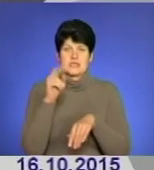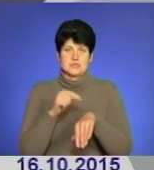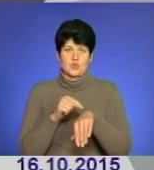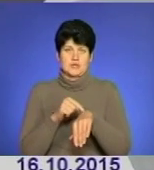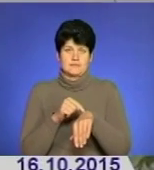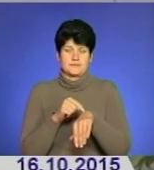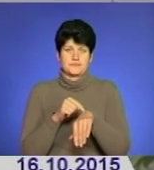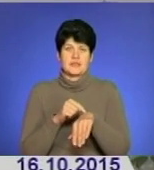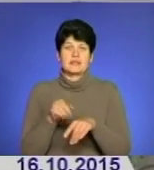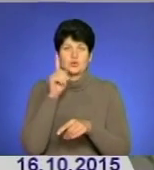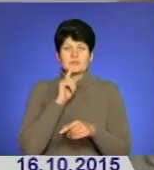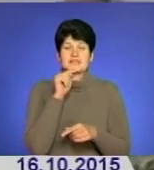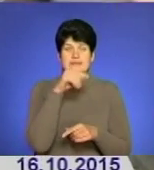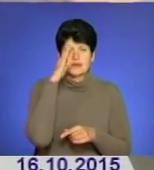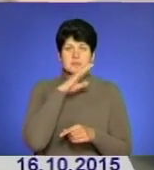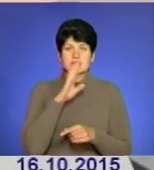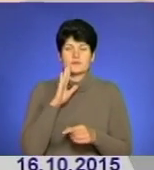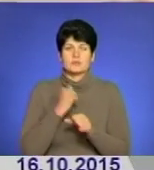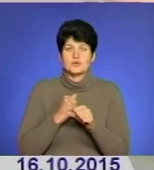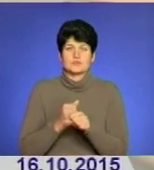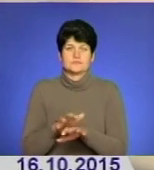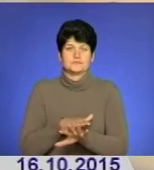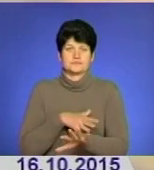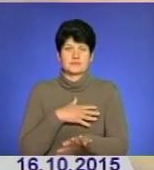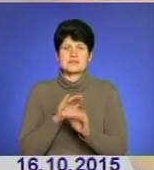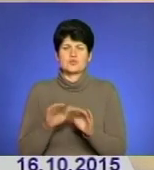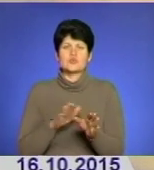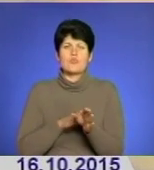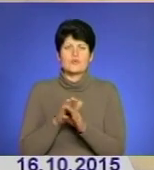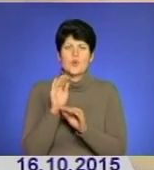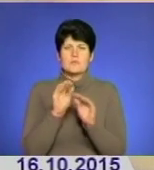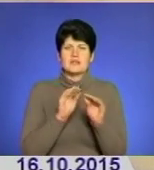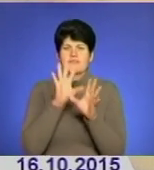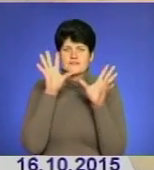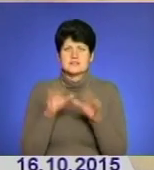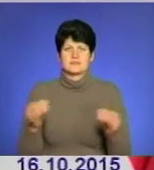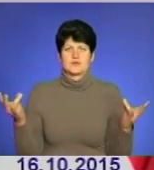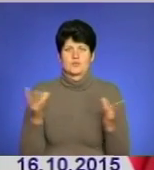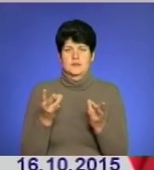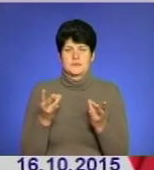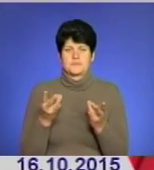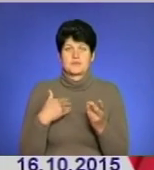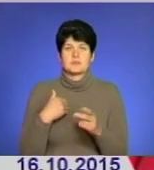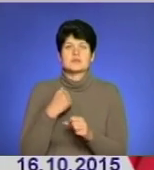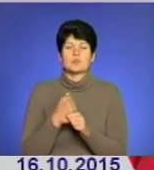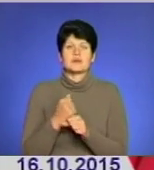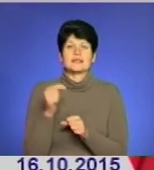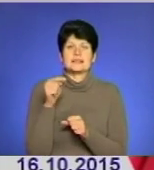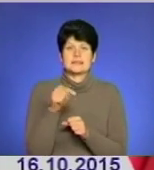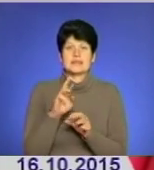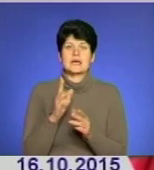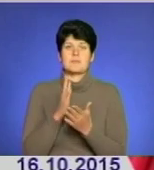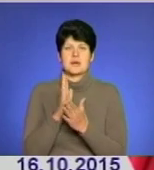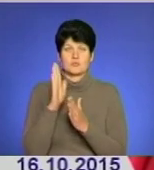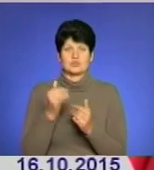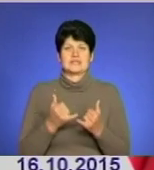Для зручності тих батьків, які працюють допізна. Садочок повністю обладнаний всім необхідним. Зробили ми так, як має бути